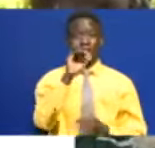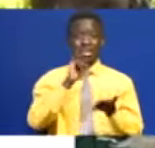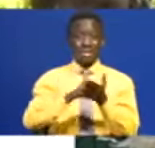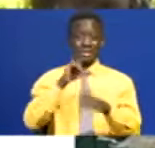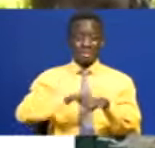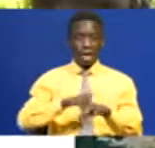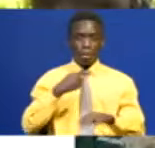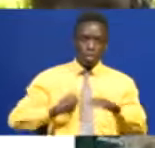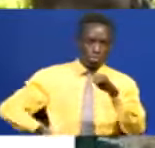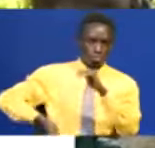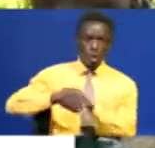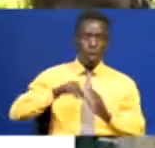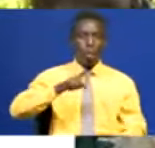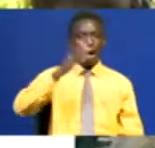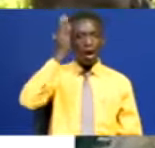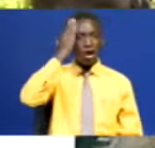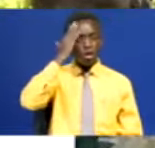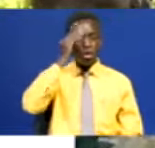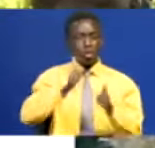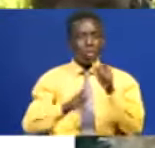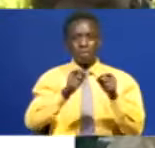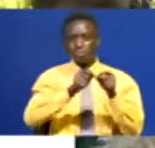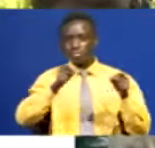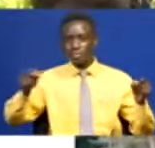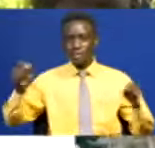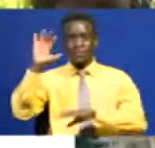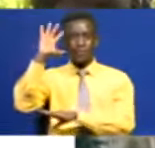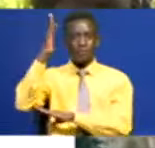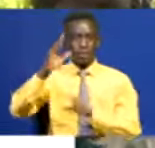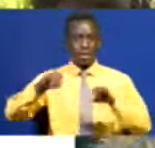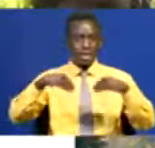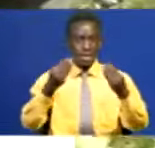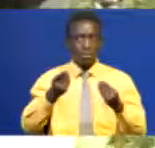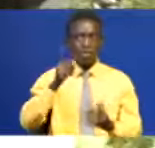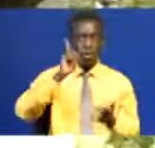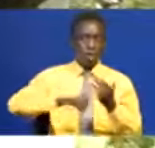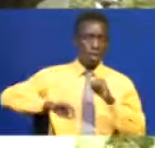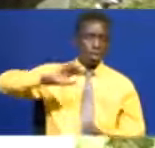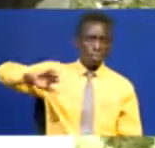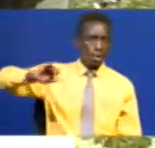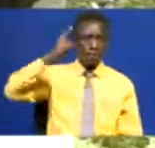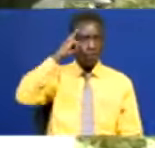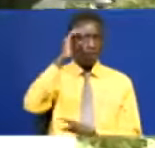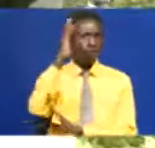tujue ni kiasi gani ya msitu mtapewa na ni kiasi gani itabakisha kwa msitu.